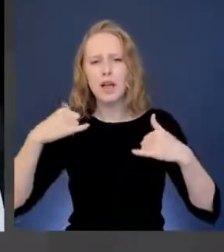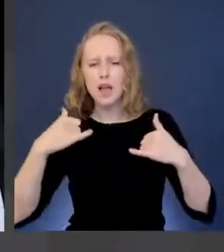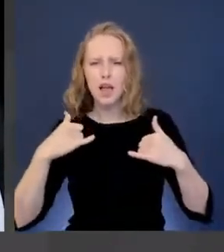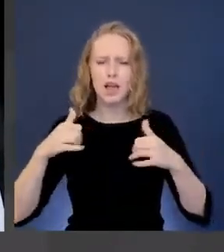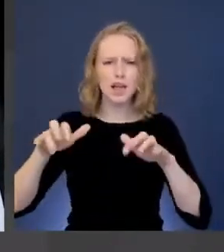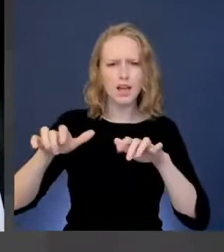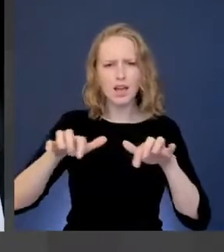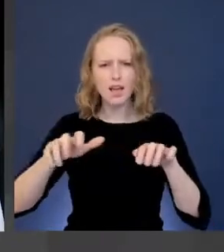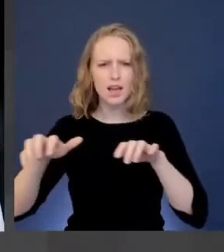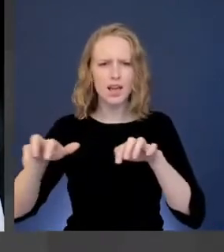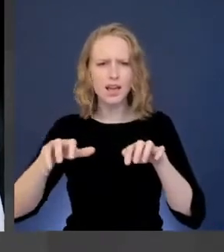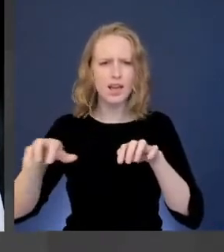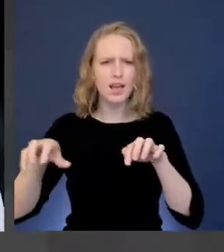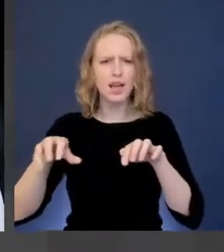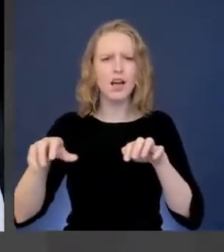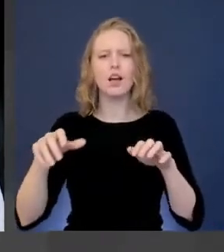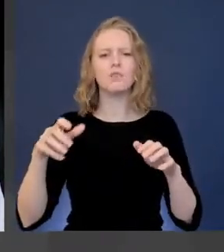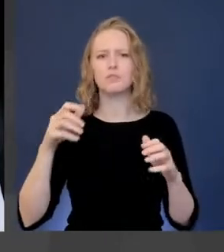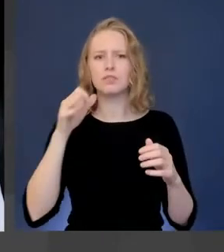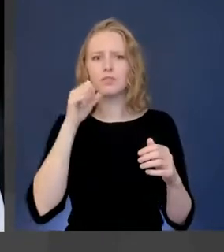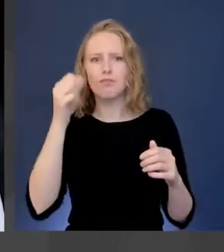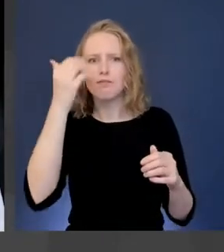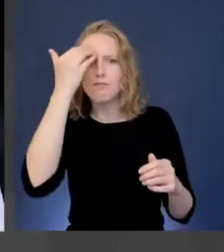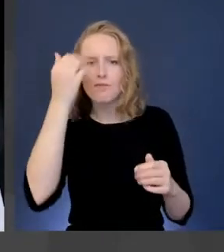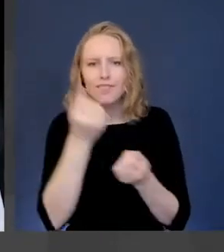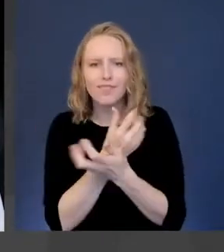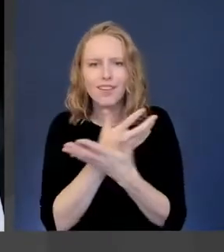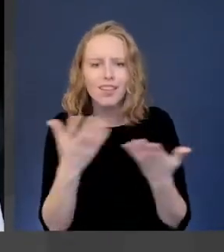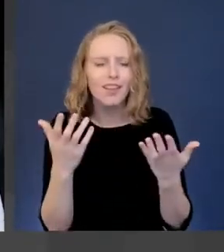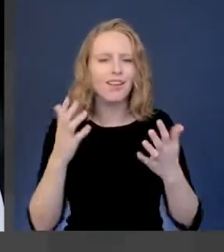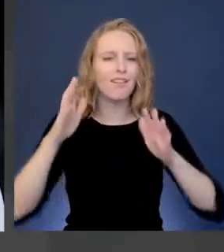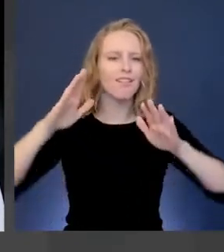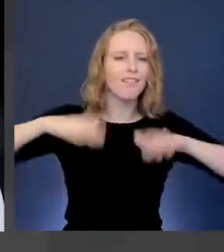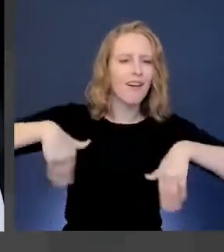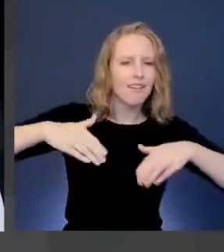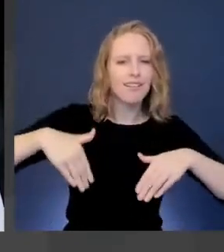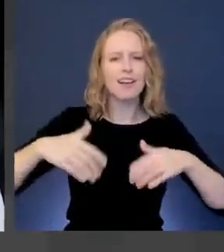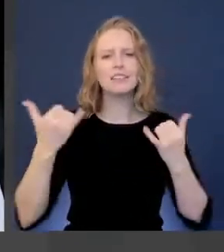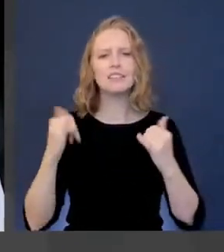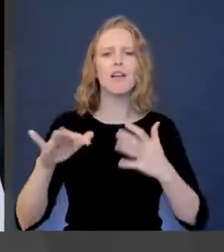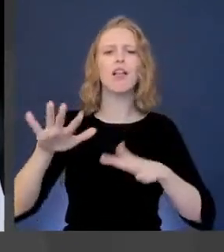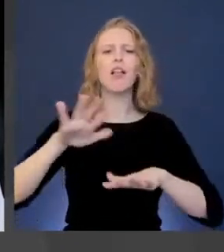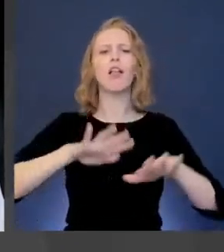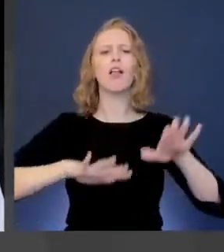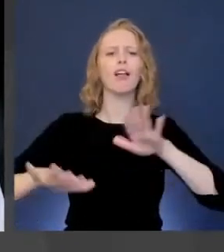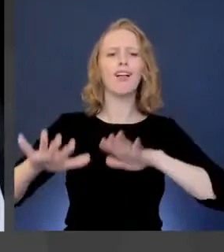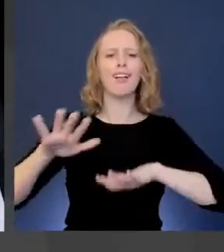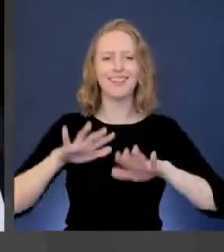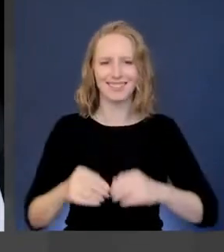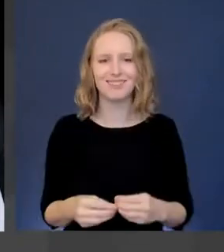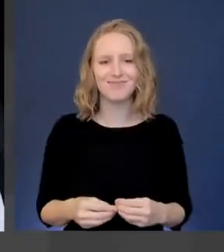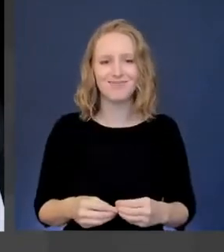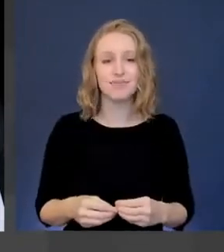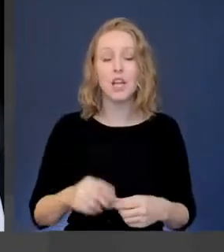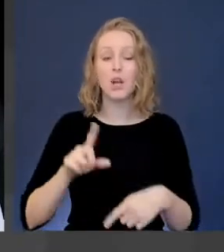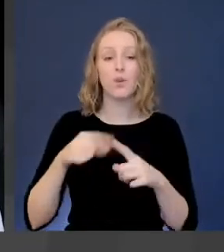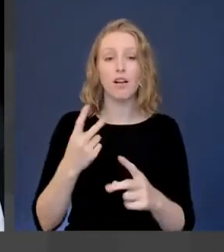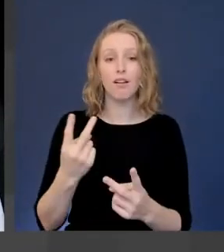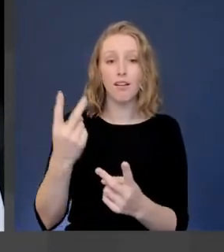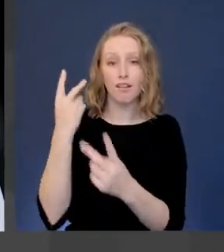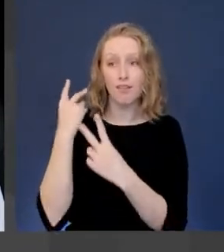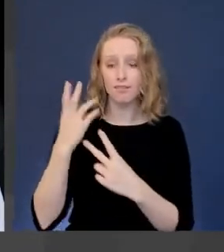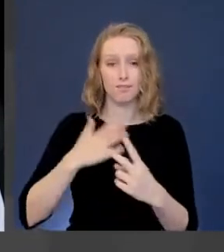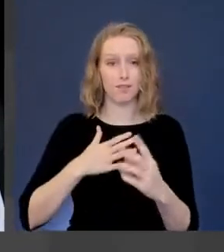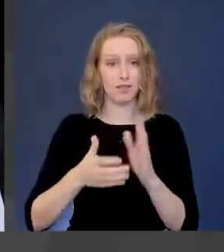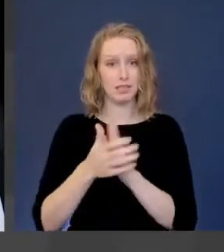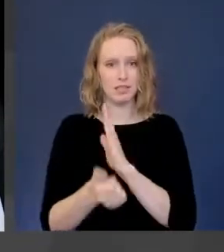たんですが、それでもマインクラフトのね面白さに魅了されてどんどんプレイをしていきました。ただ今考え